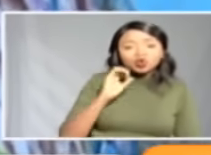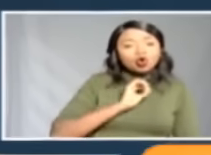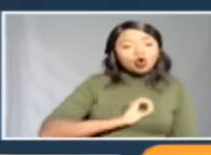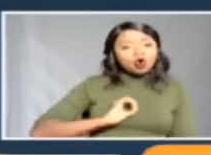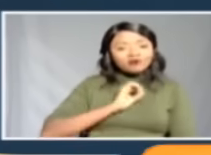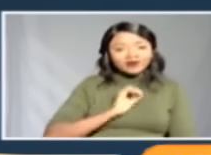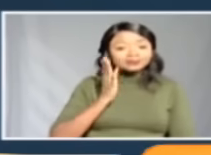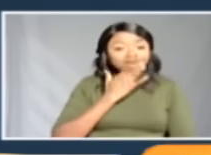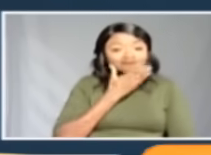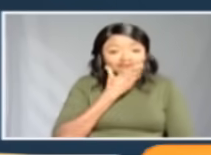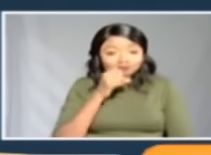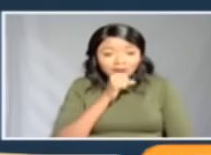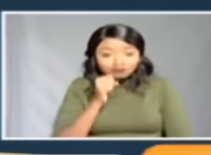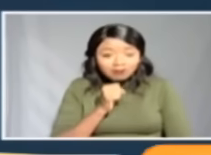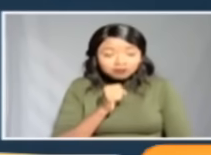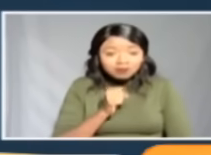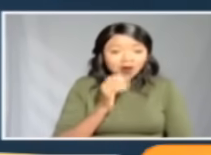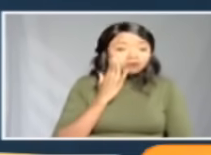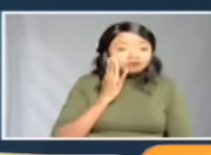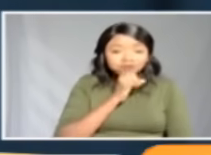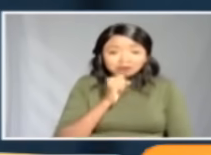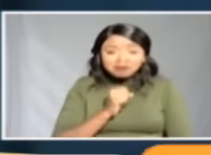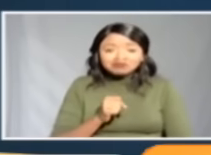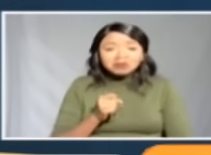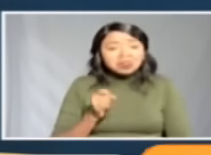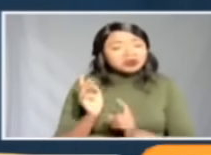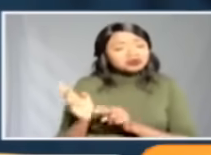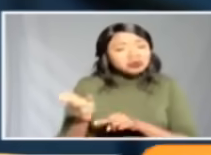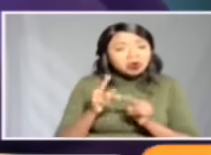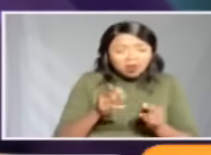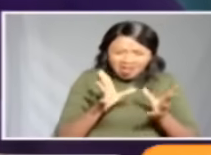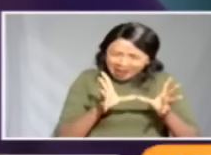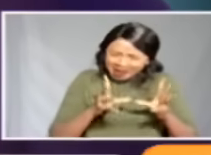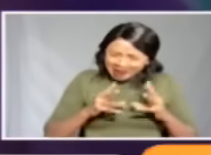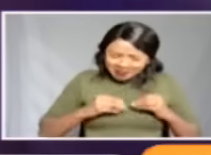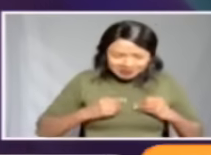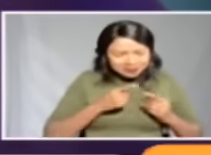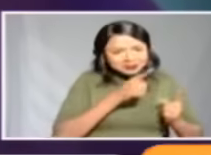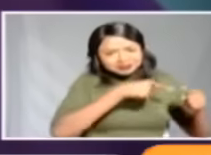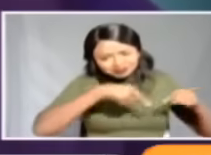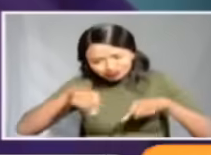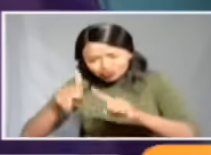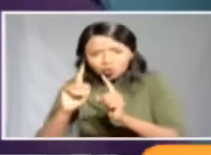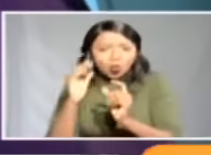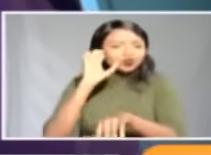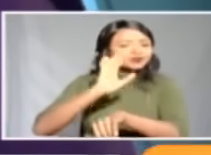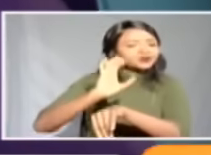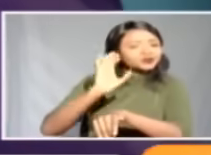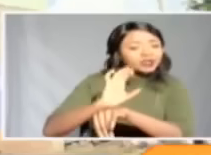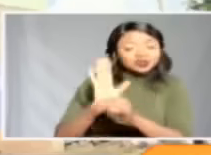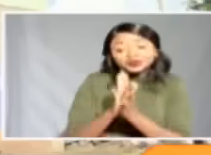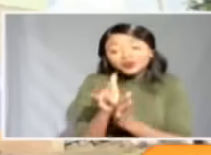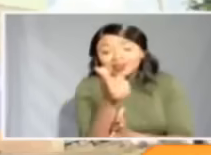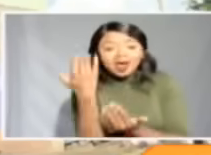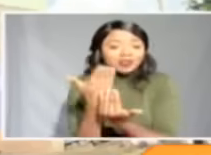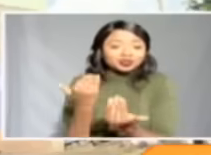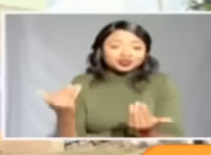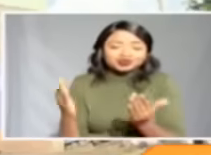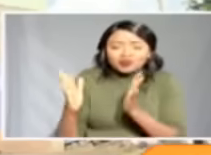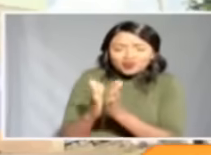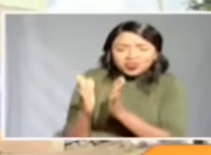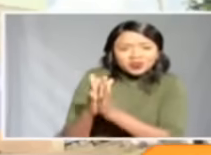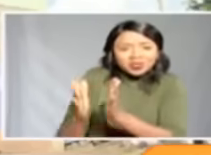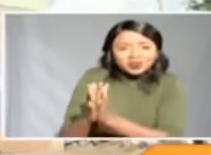nyanyake mlezi kama kawaida alikuwa amemruhusu kuelekea kanisani humo na watoto wengine usiku